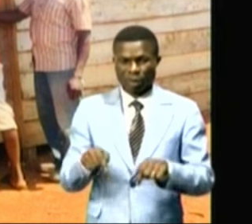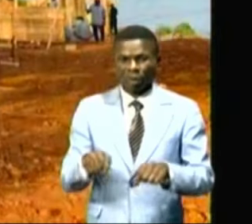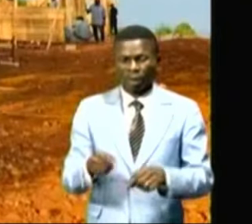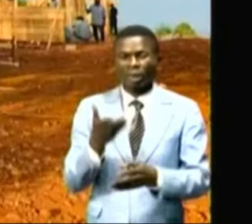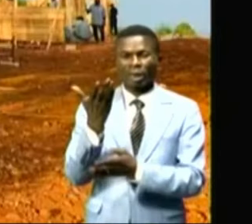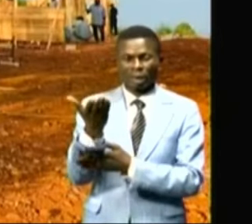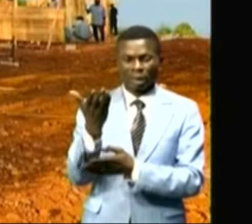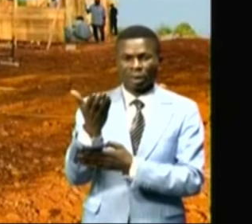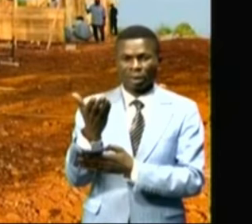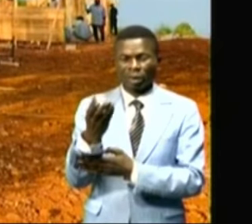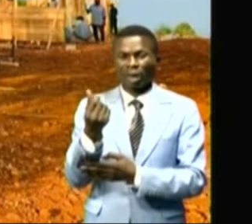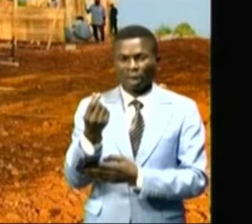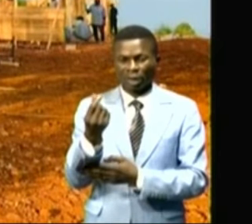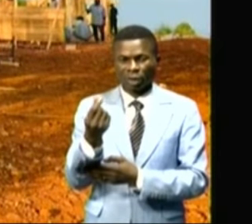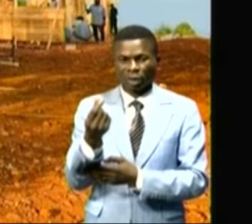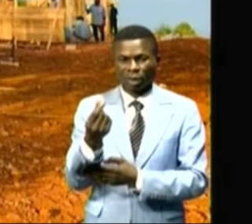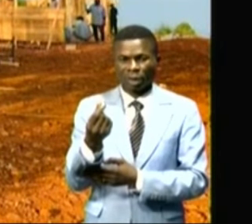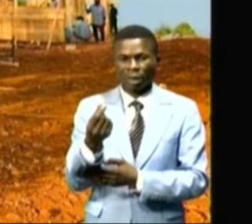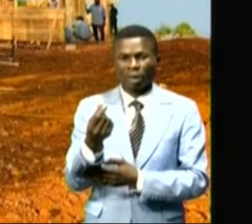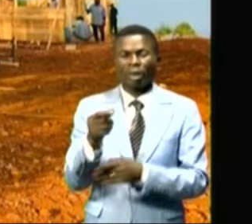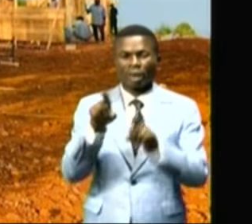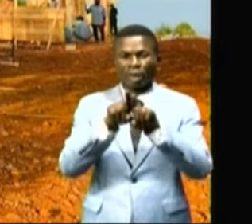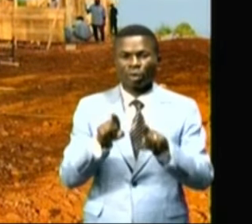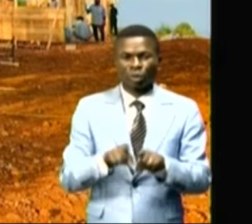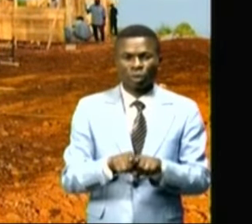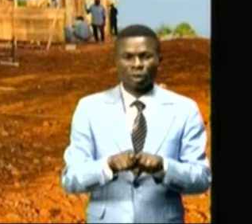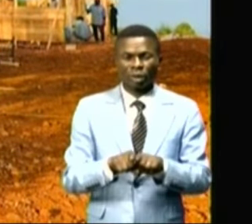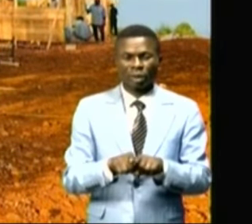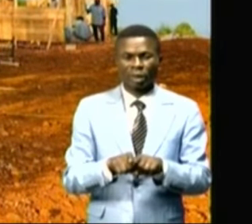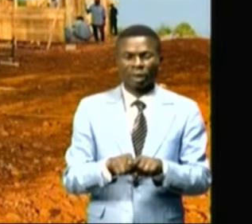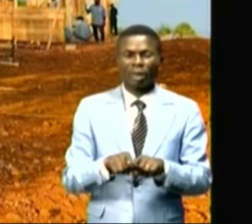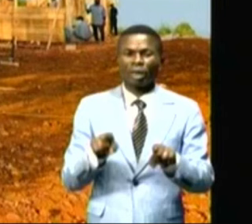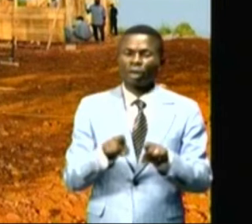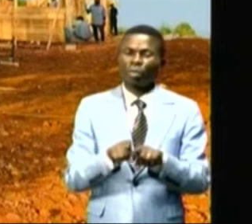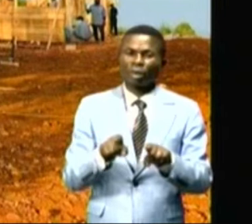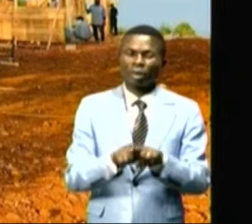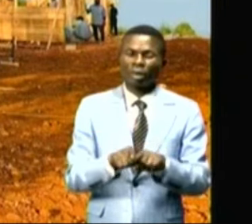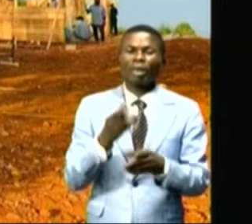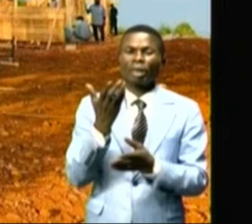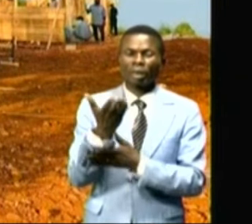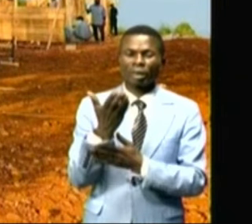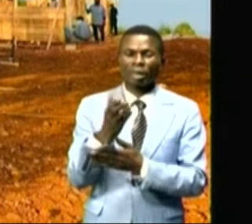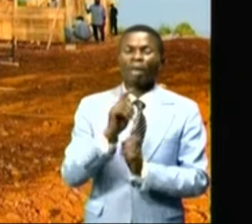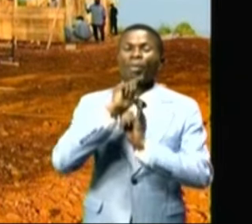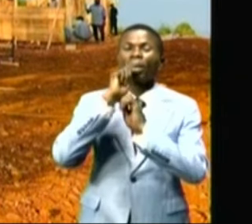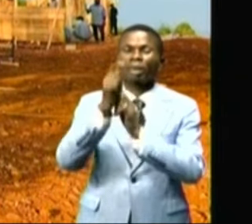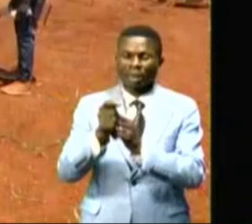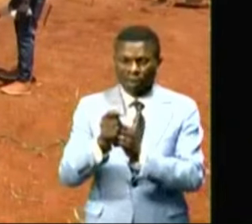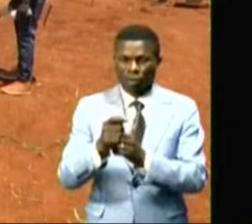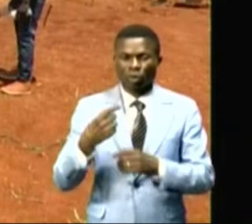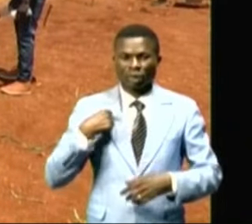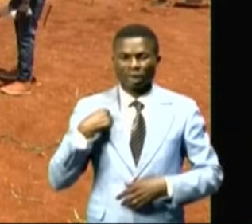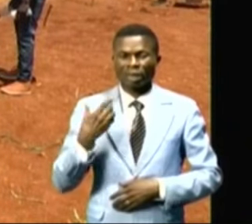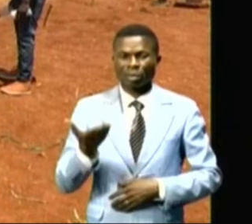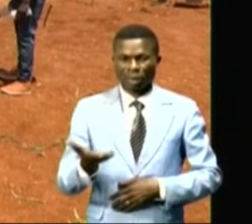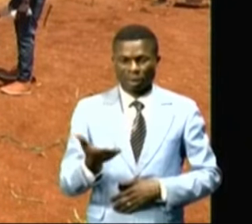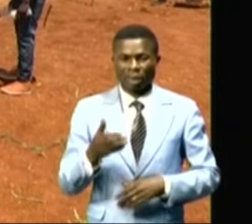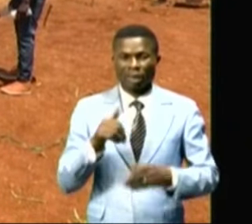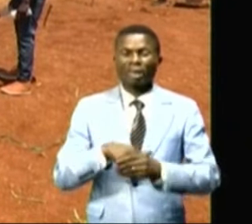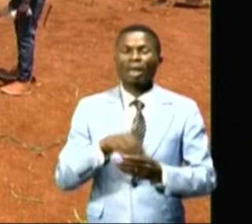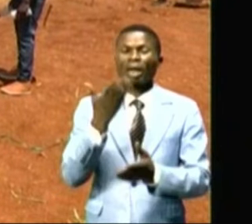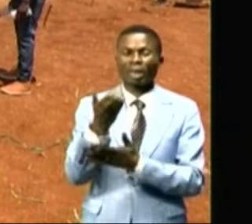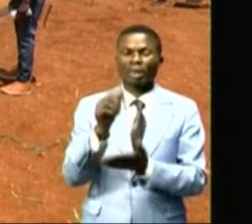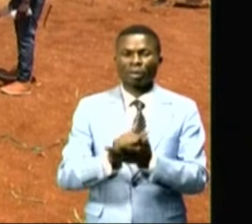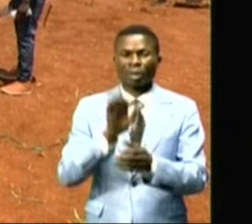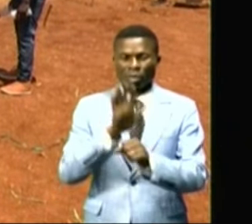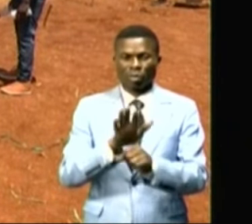appel des fonds et aussi ce qu'on appelle un appel de dons vestimentaires. À travers cet appel,